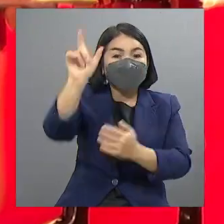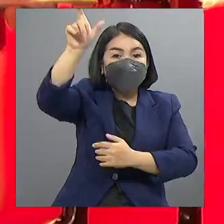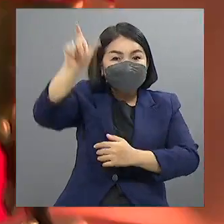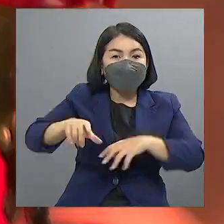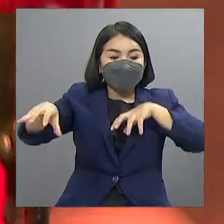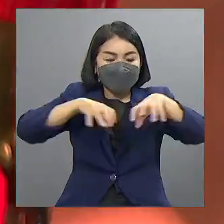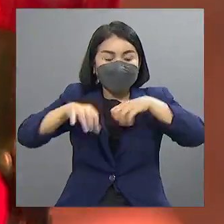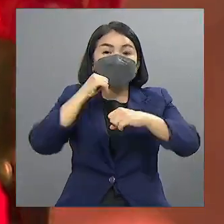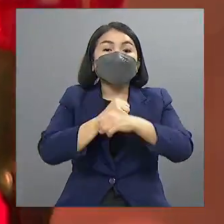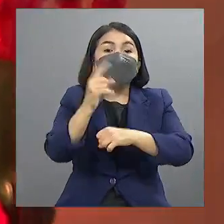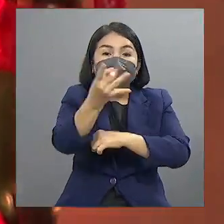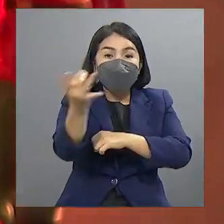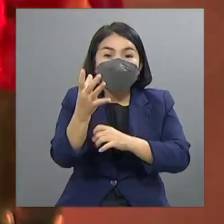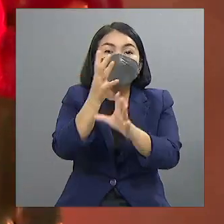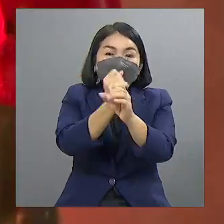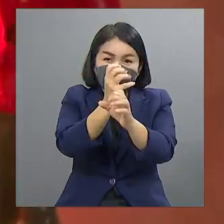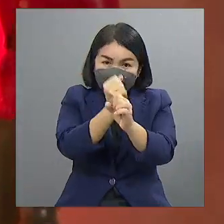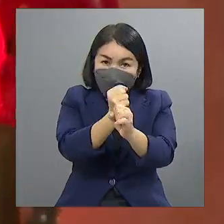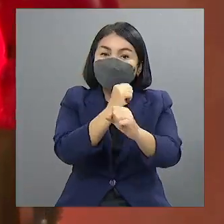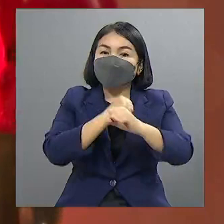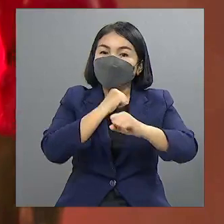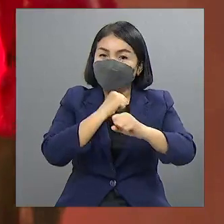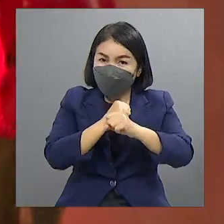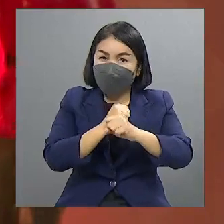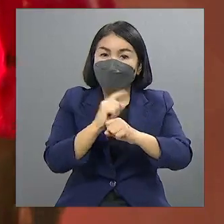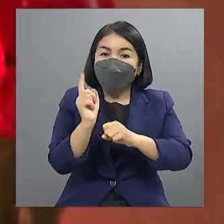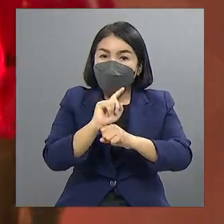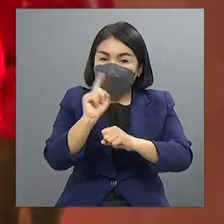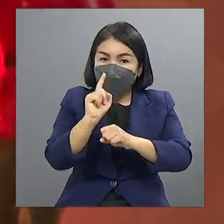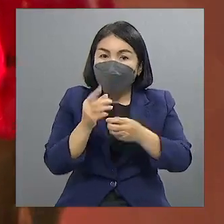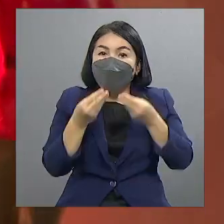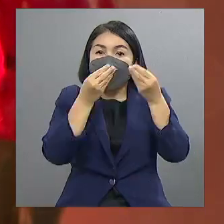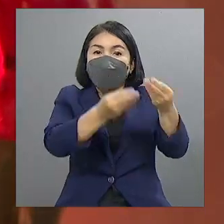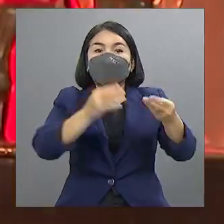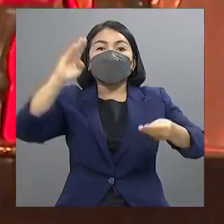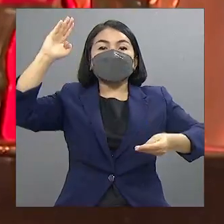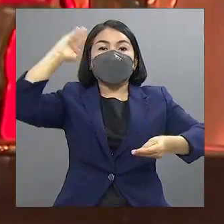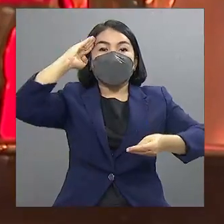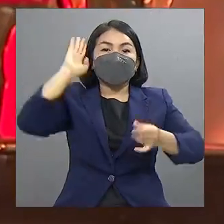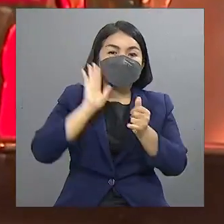าครับเป็นตุ๊กตาตะกั่วนะครับซึ่งเขาจะทำให้กับทหารองคลักษ์แต่ละชาติ